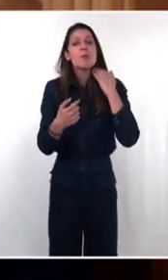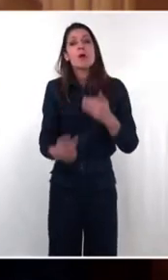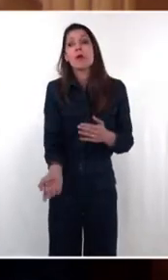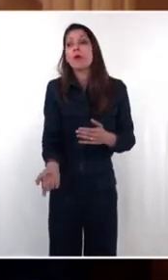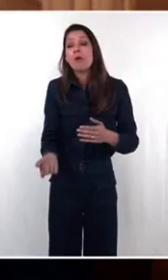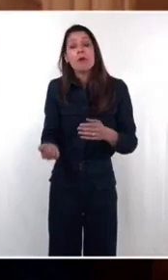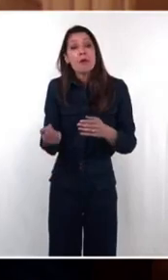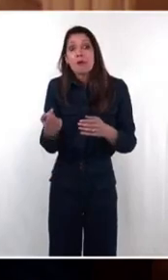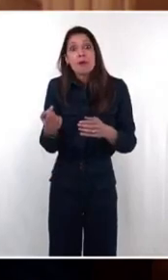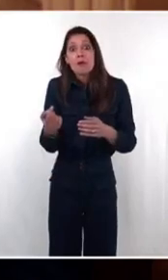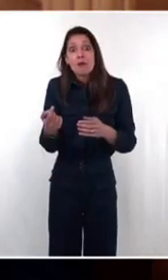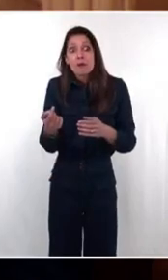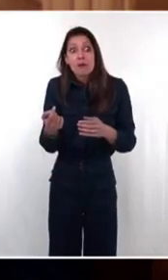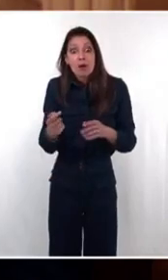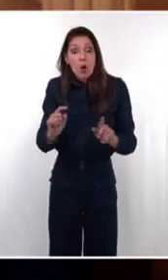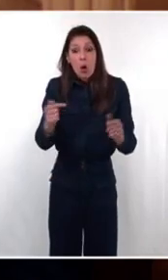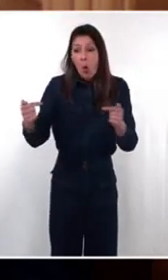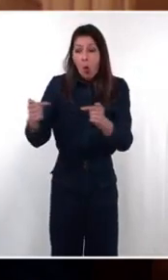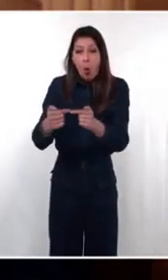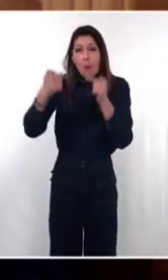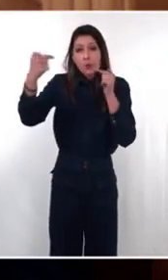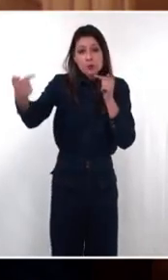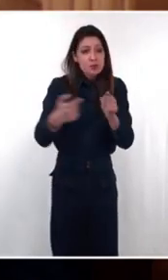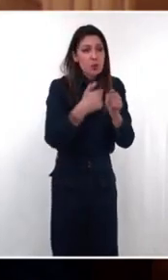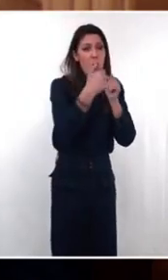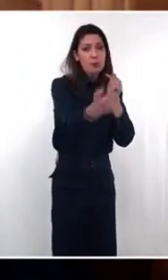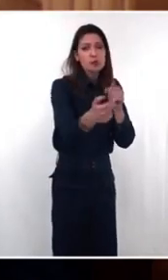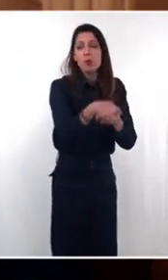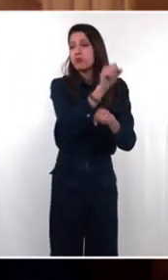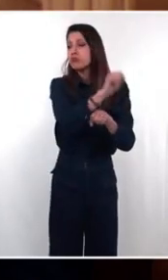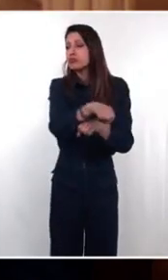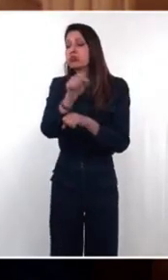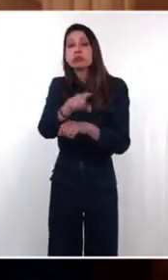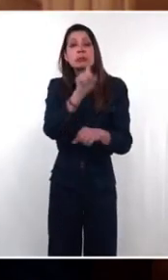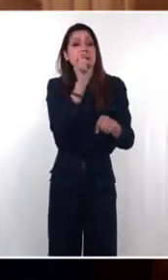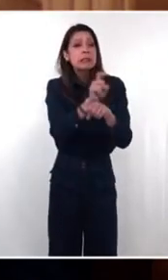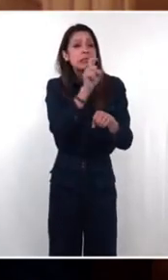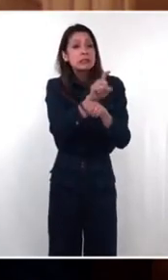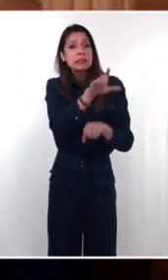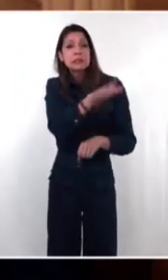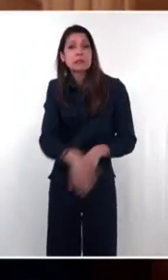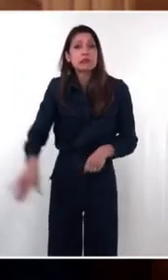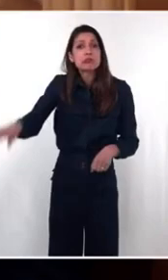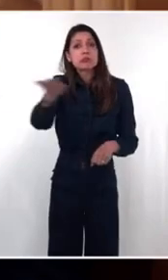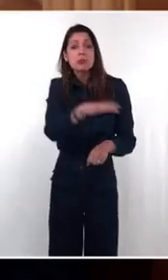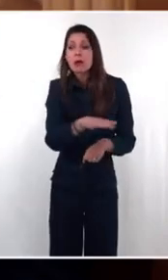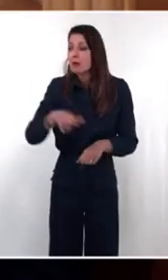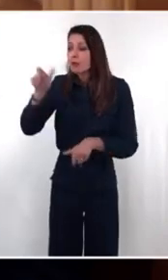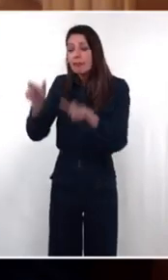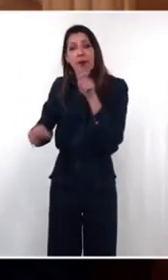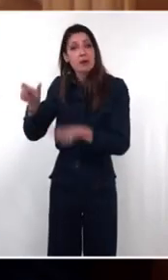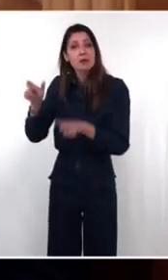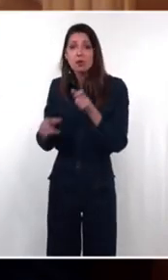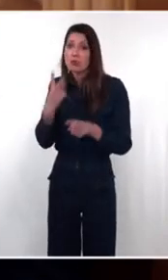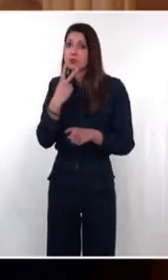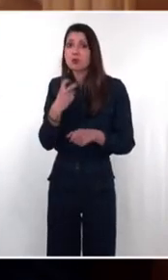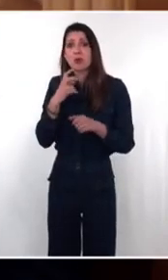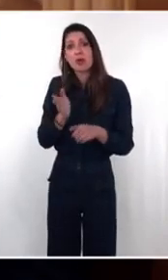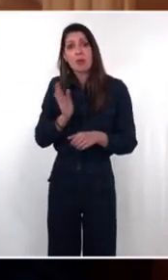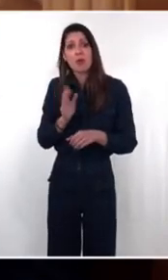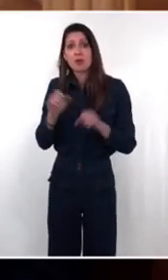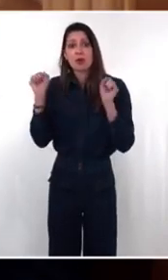critique commune, collective et unanime. Et je crois que nos concitoyens sont tous d'accord sur ce point. Nos conseils municipaux sont